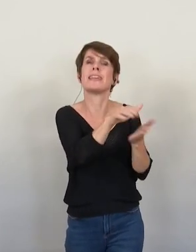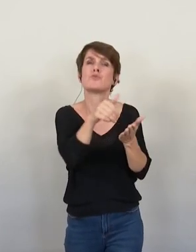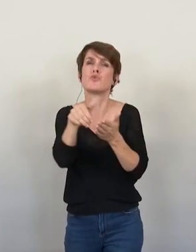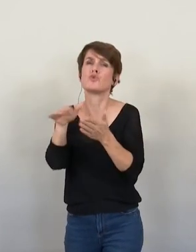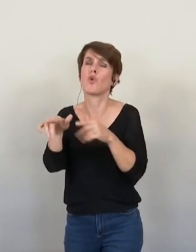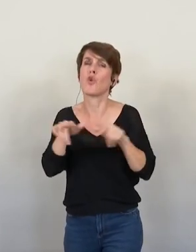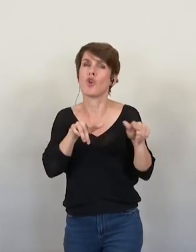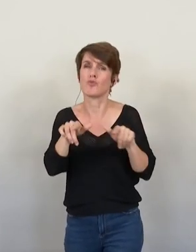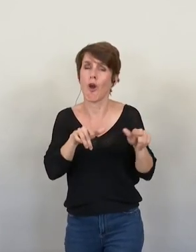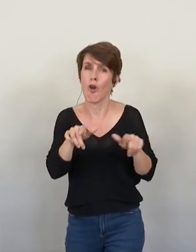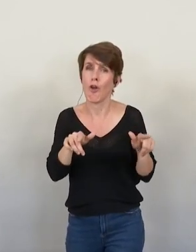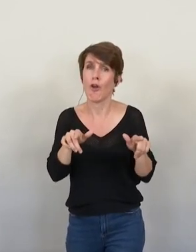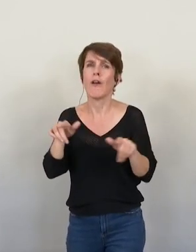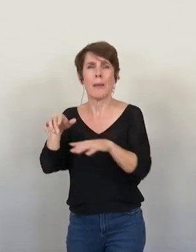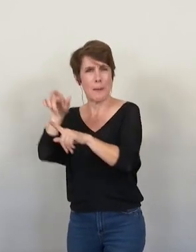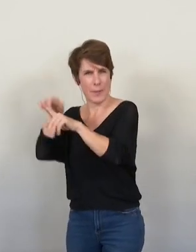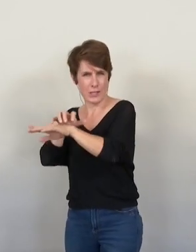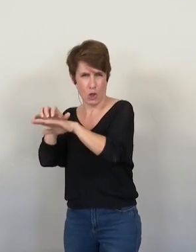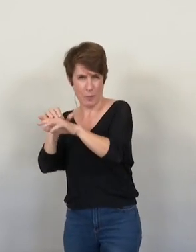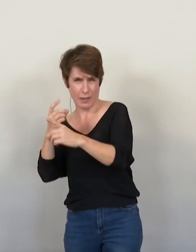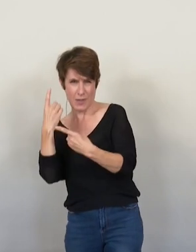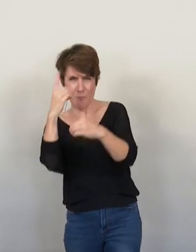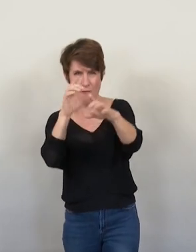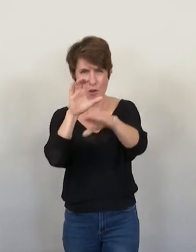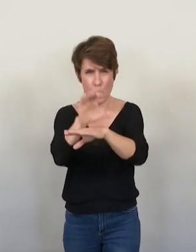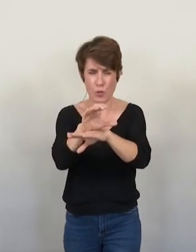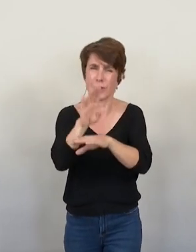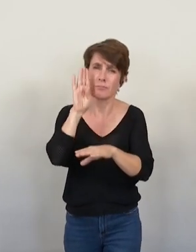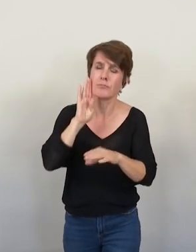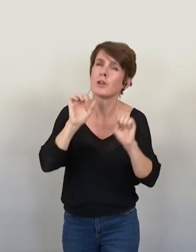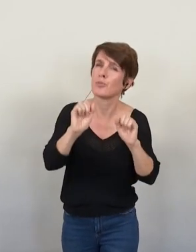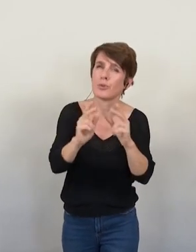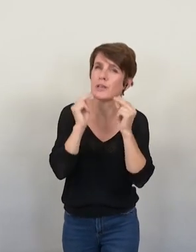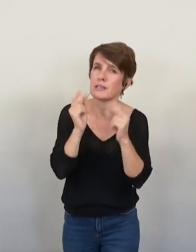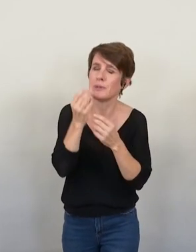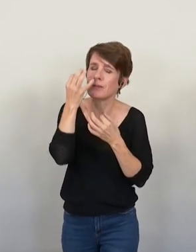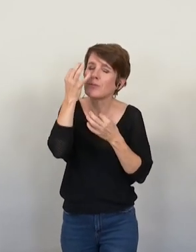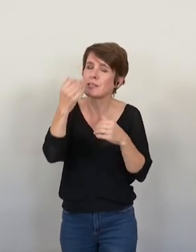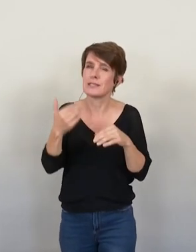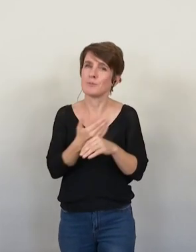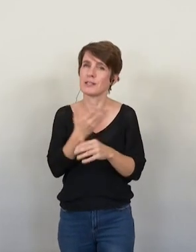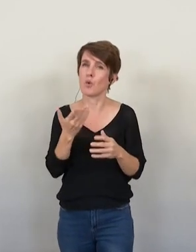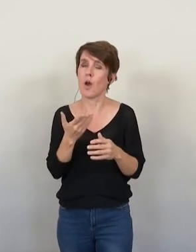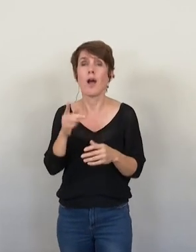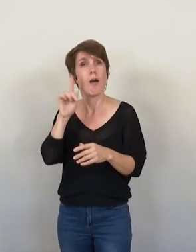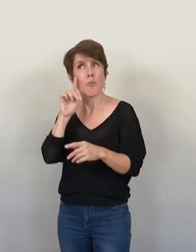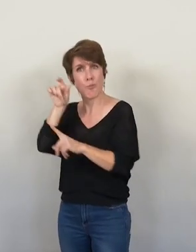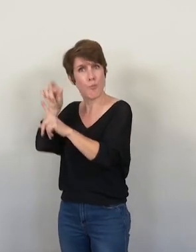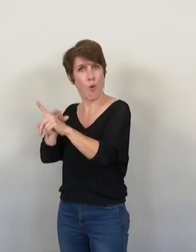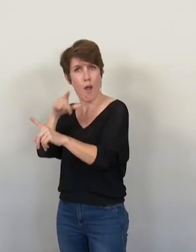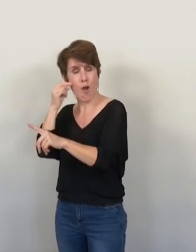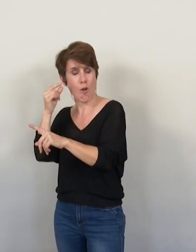logement et j'aimerais bien que vous puissiez préciser au grenoblois de quoi il s'agit exactement pourquoi est-ce que Monsieur le Préfet